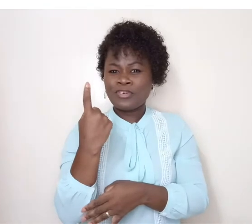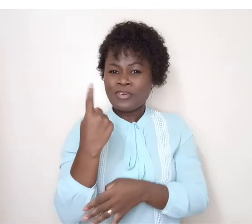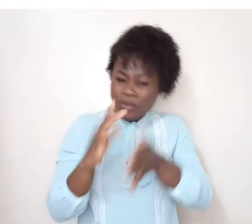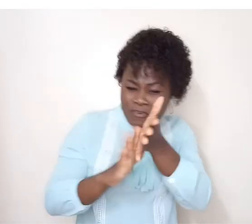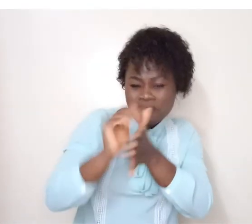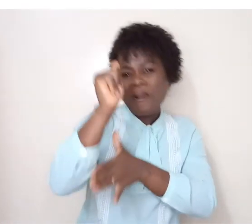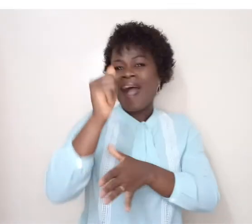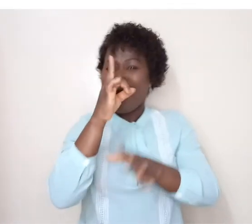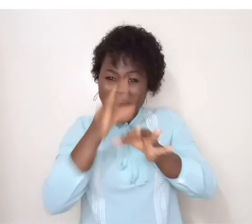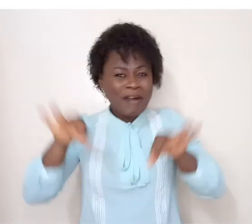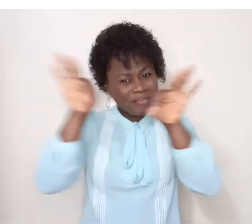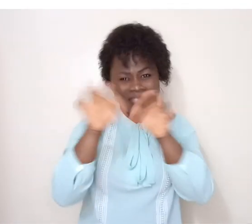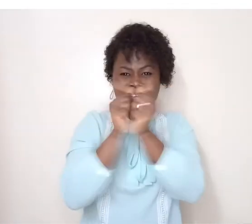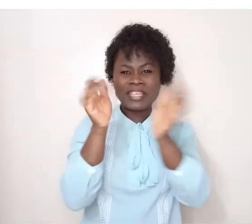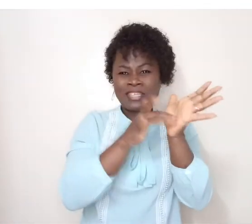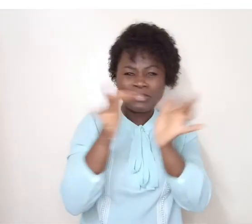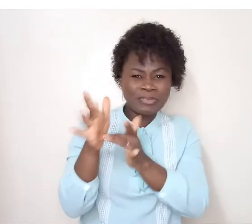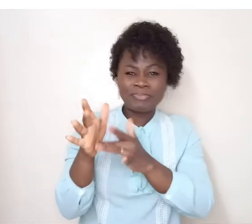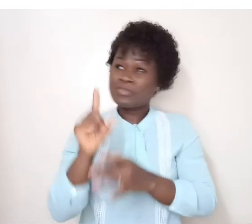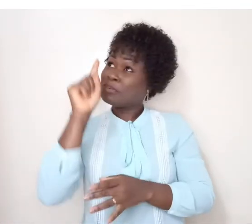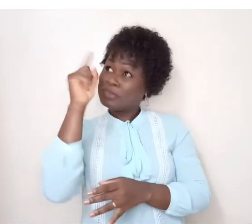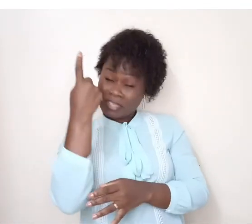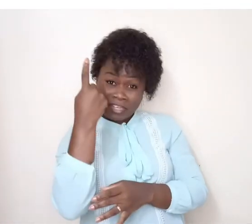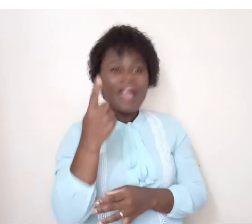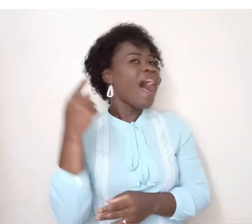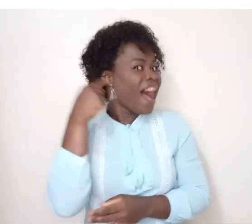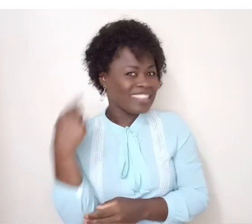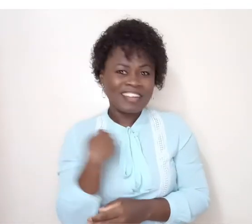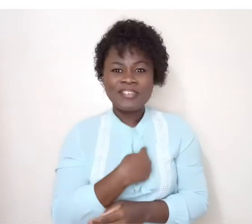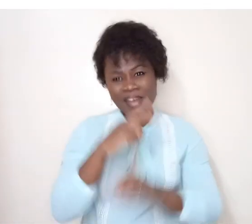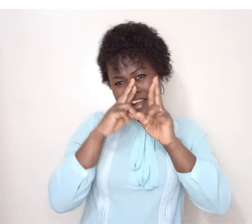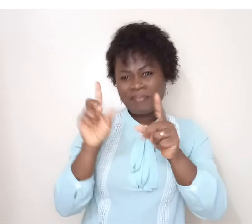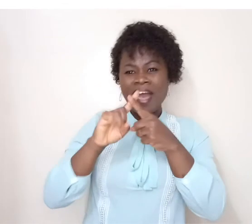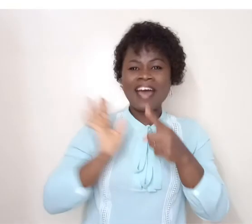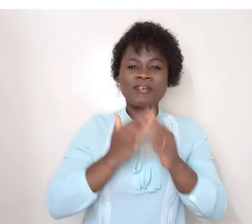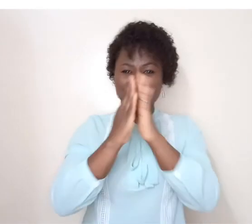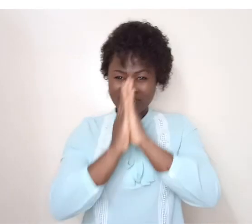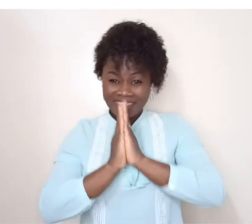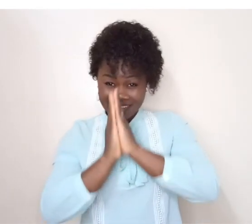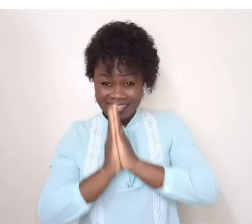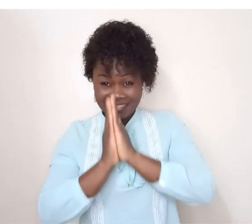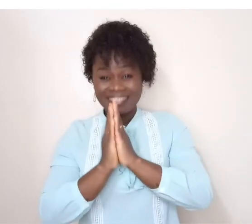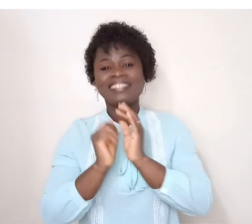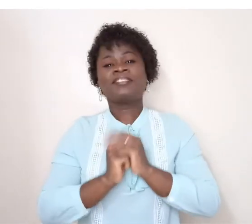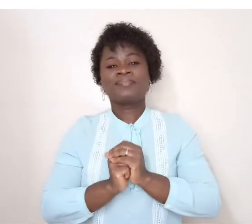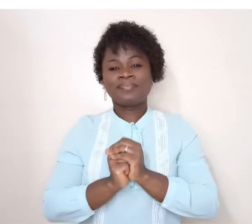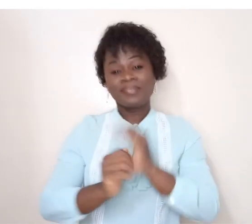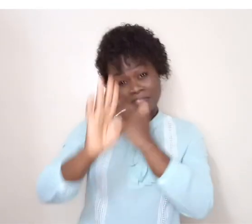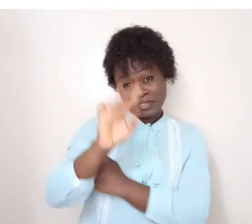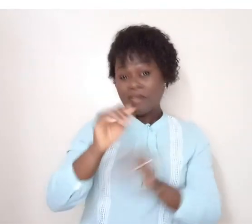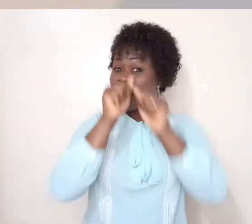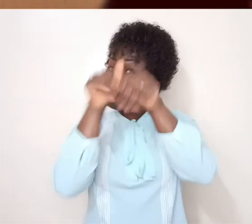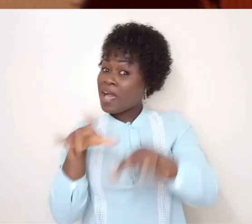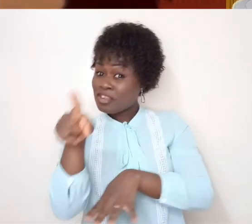question de foi dans le Seigneur Jésus. Lui, il nous entend et il répond à notre prière. Que le Seigneur